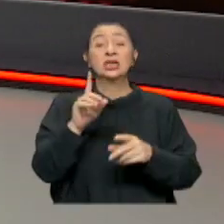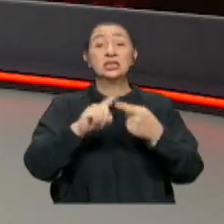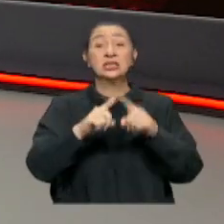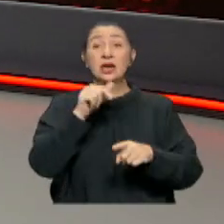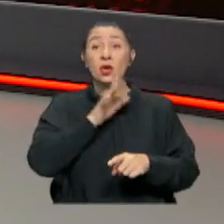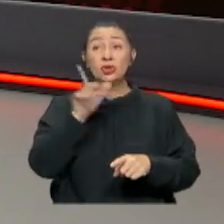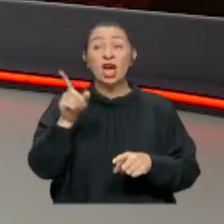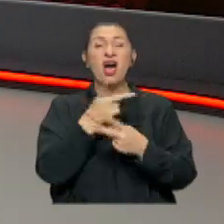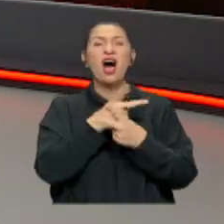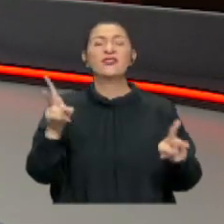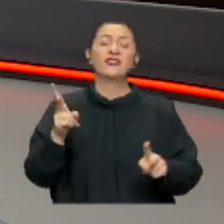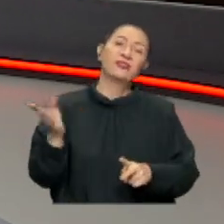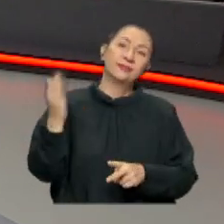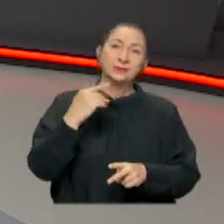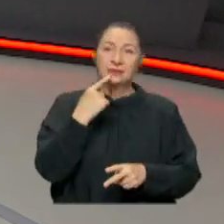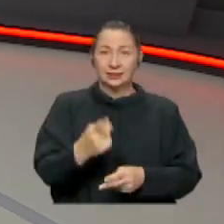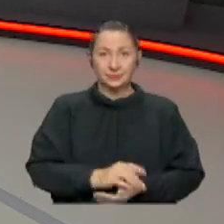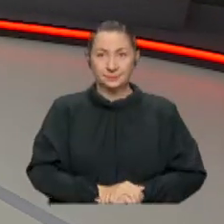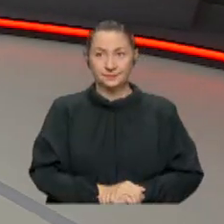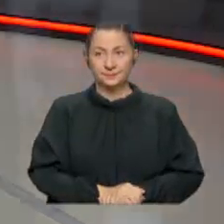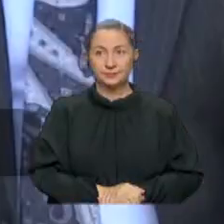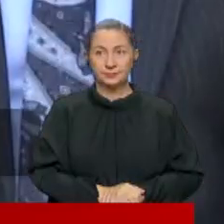Kılıçdaroğlu'ndan af çıkarırsın